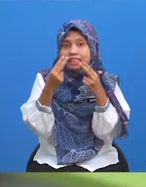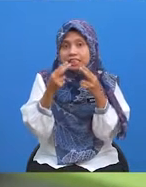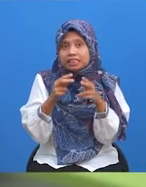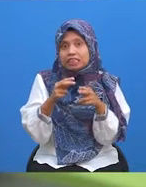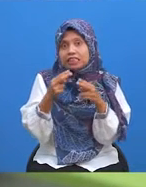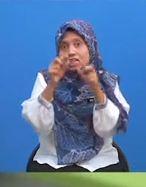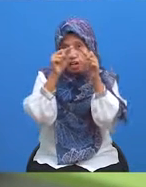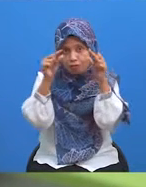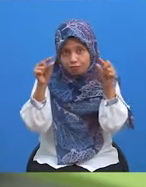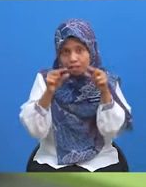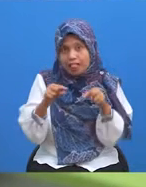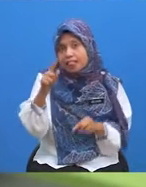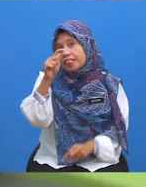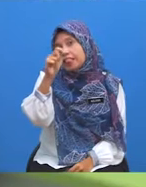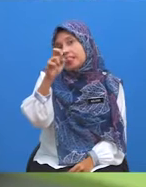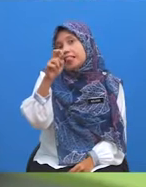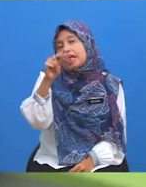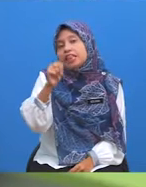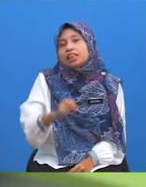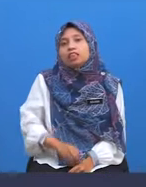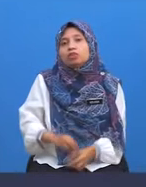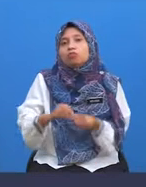Kita teruskan lagi dengan contoh kelima.